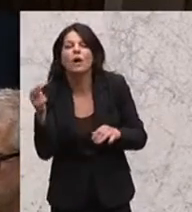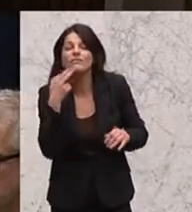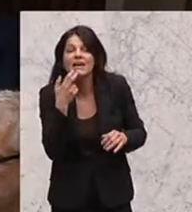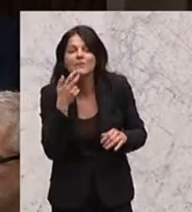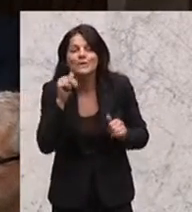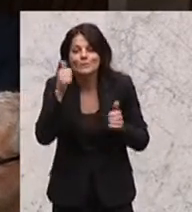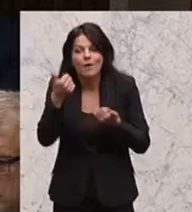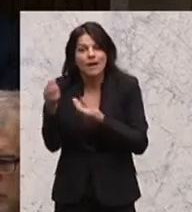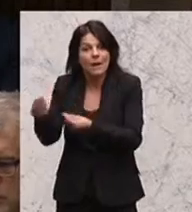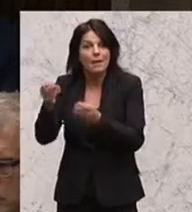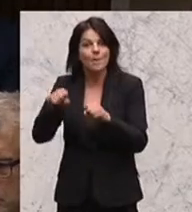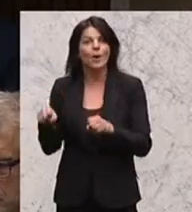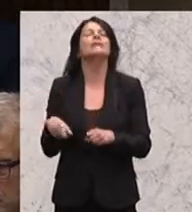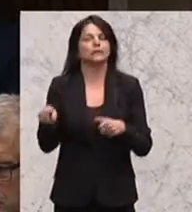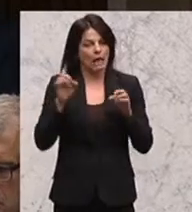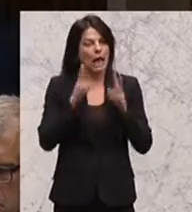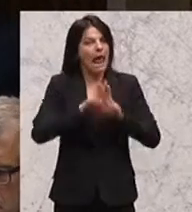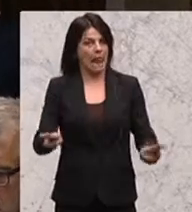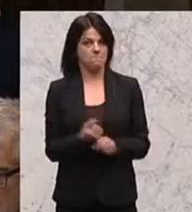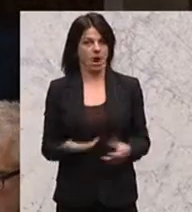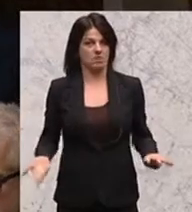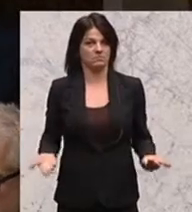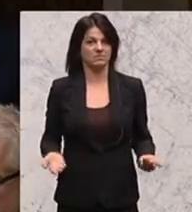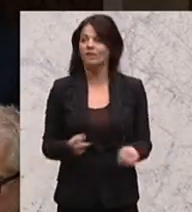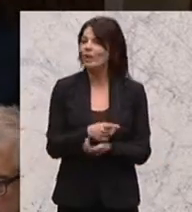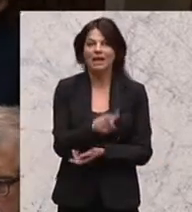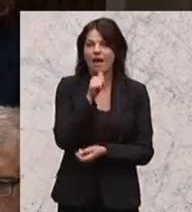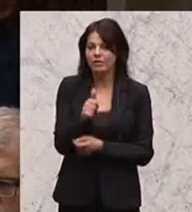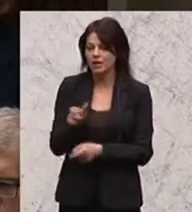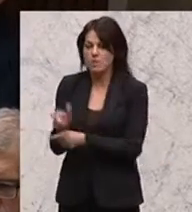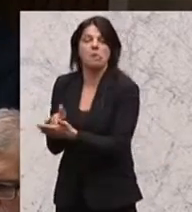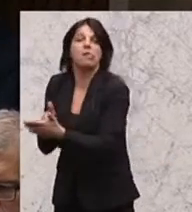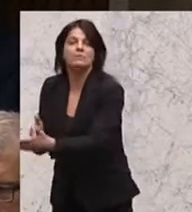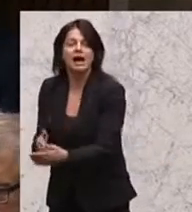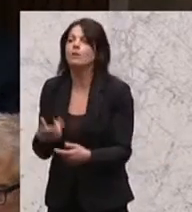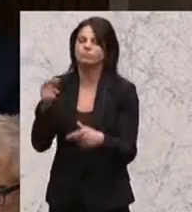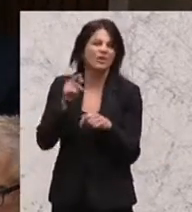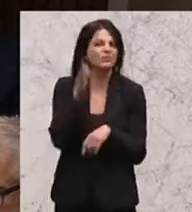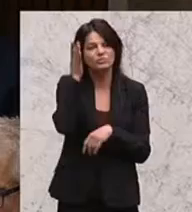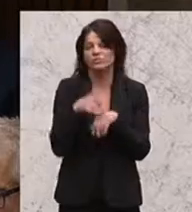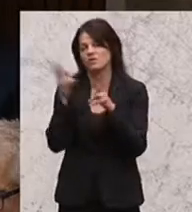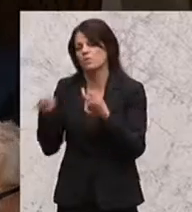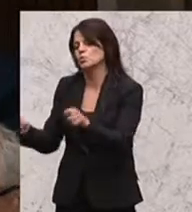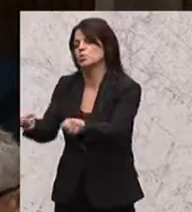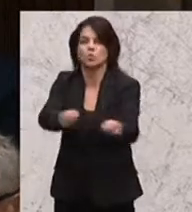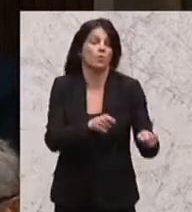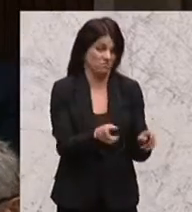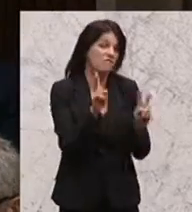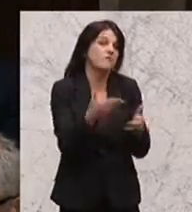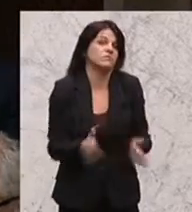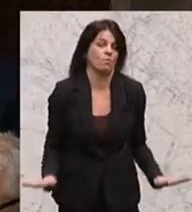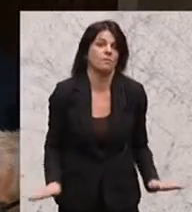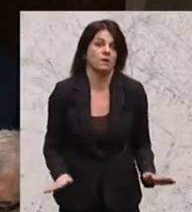Möglichkeit geben, alles legal zu machen. Und wenn Sie das nicht tun, dann werden halt reihenweise Wirte zusperren. Das ist eine Tatsache. Und